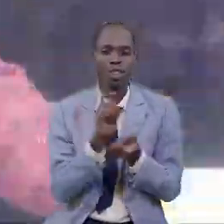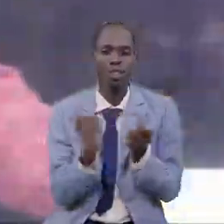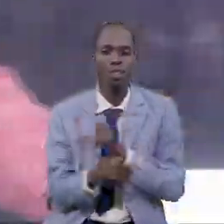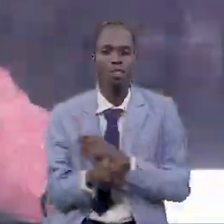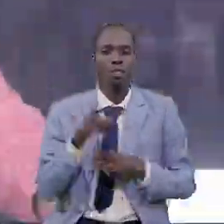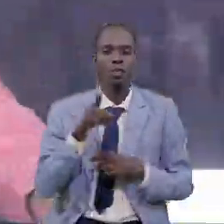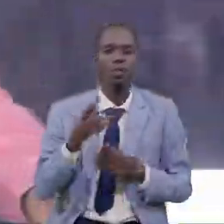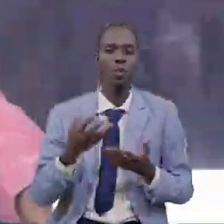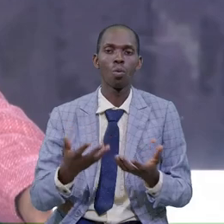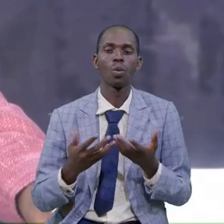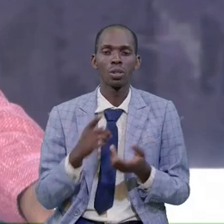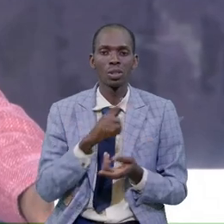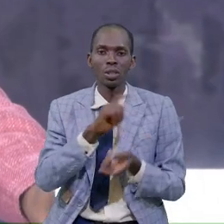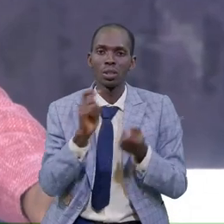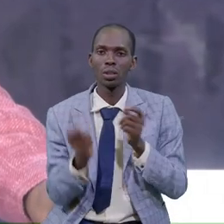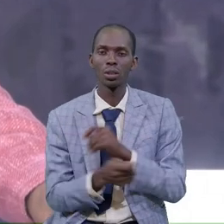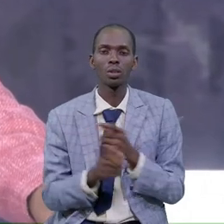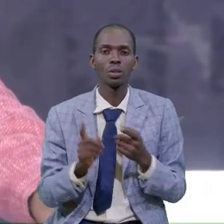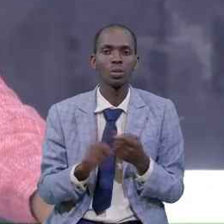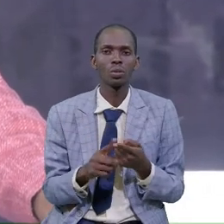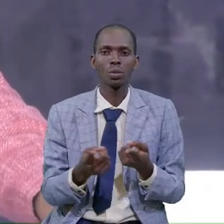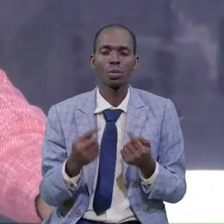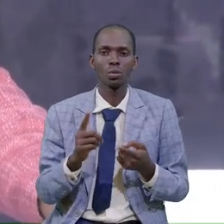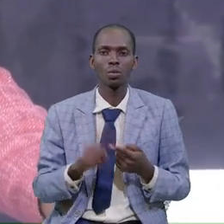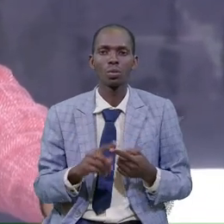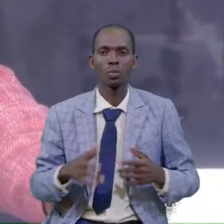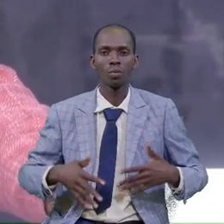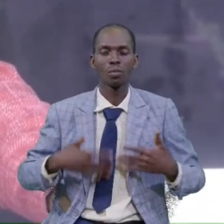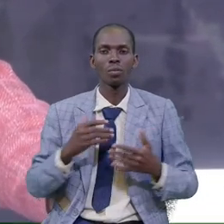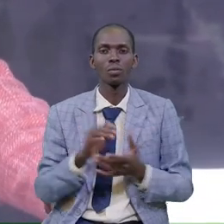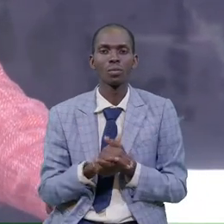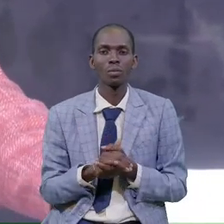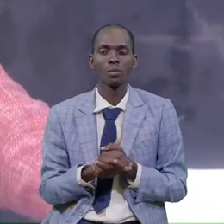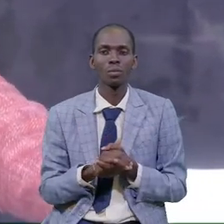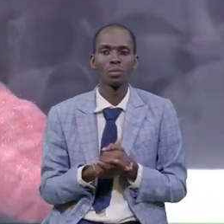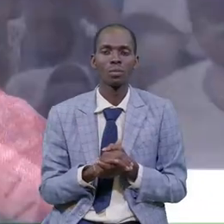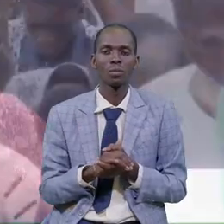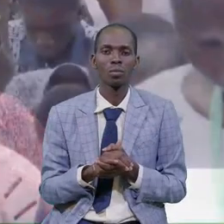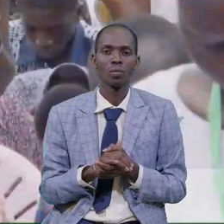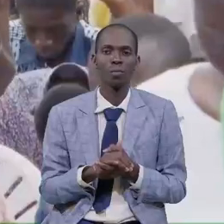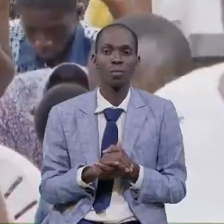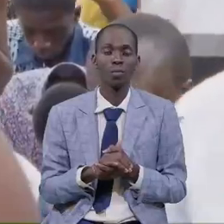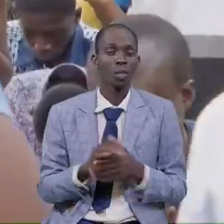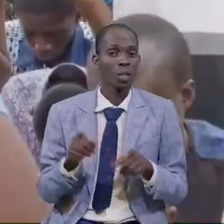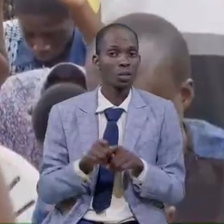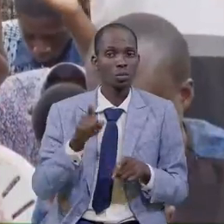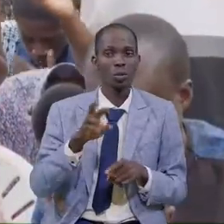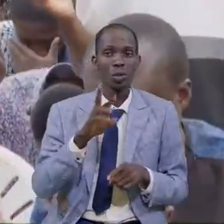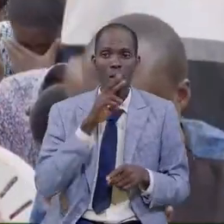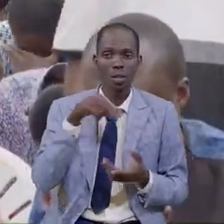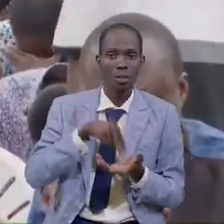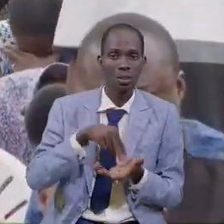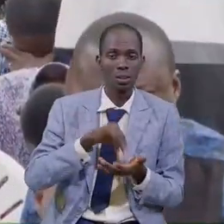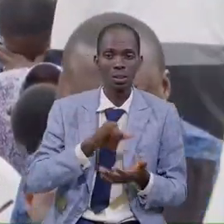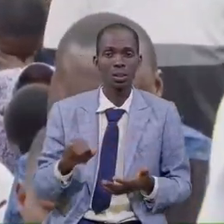le changement dans ta vie. N'importe où tu es, comme tu te lèves, que Dieu te bénisse debout. Comme tu te lèves, les yeux fermés